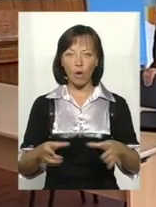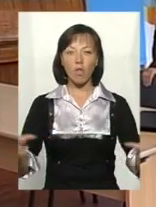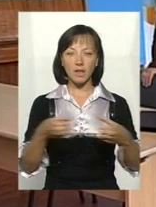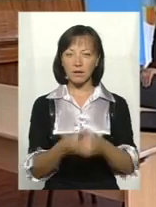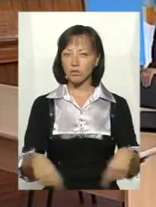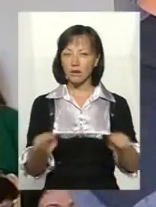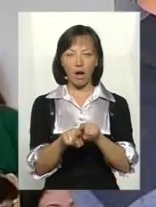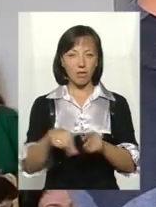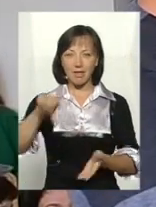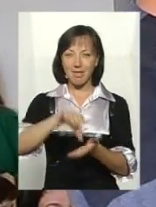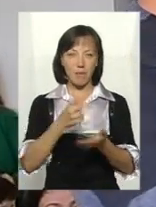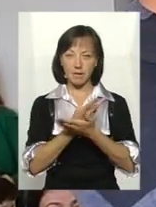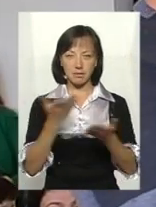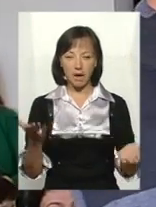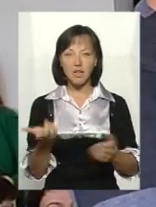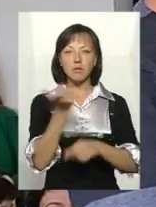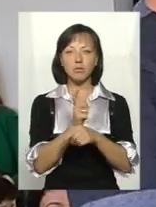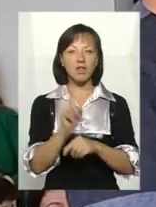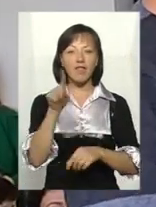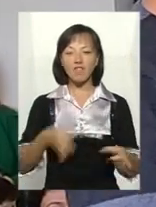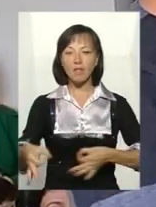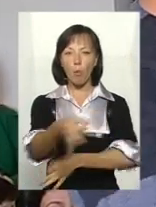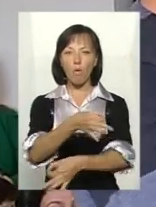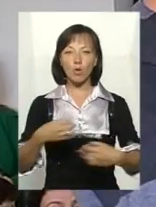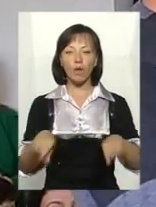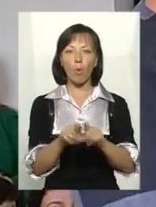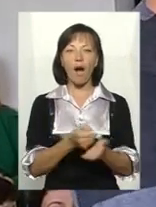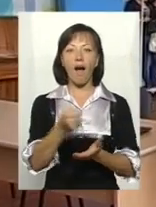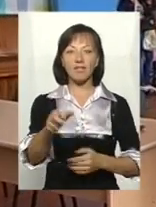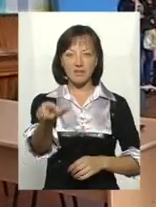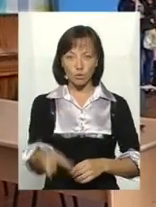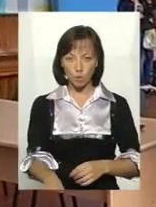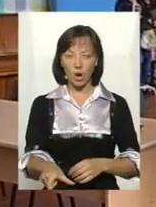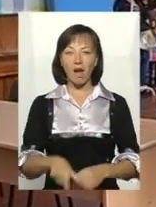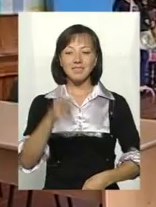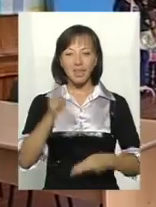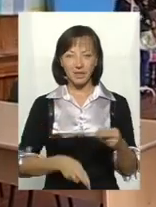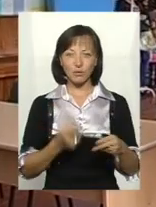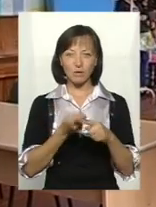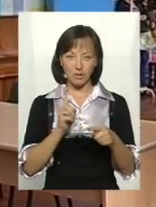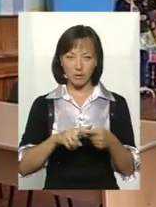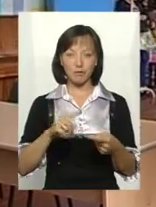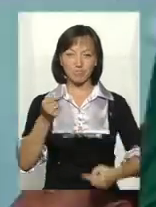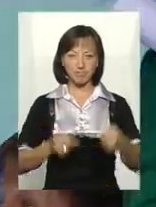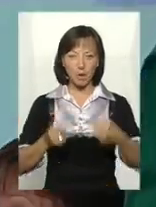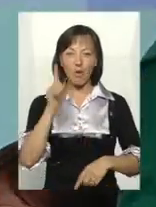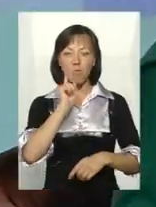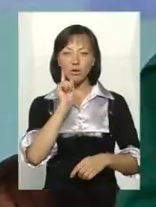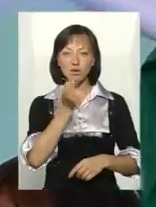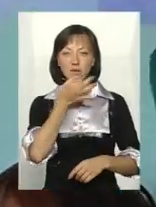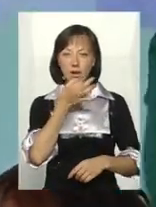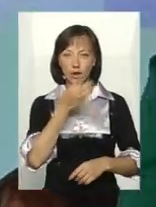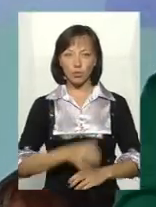так і не представили. Ба більше, навіть не обговорювали такої кандидатури. Тож ставити крапку у цьому протистоянні поки що